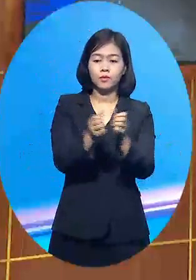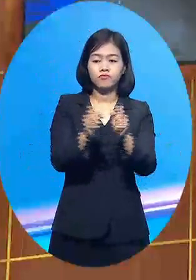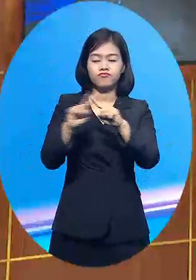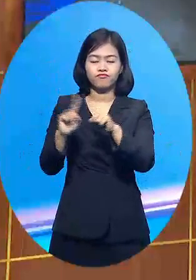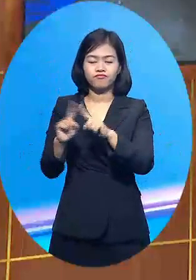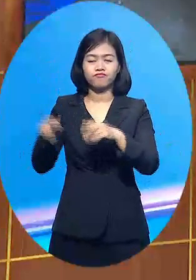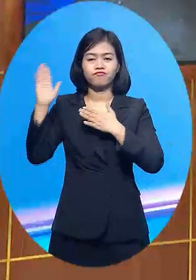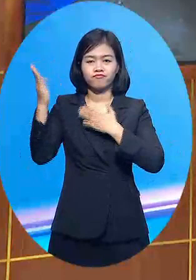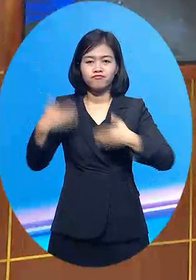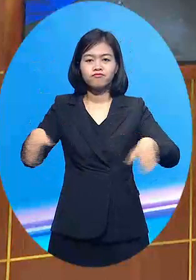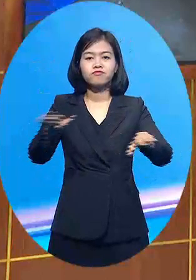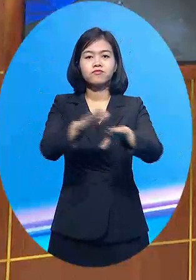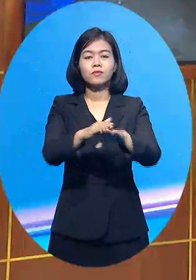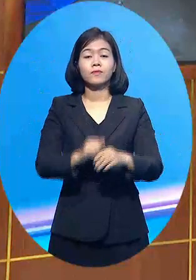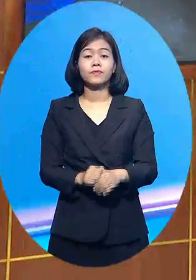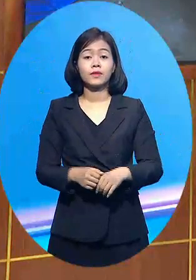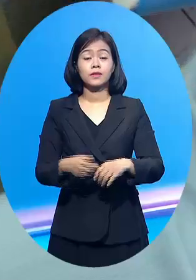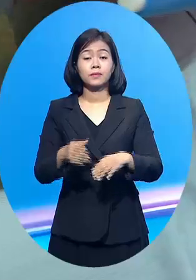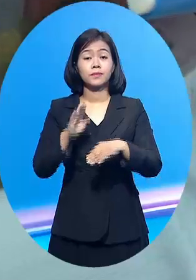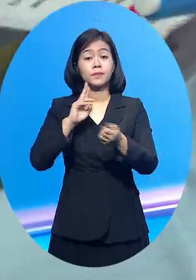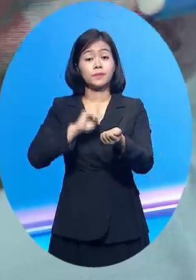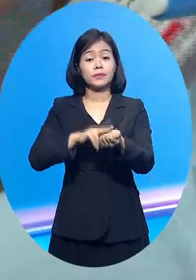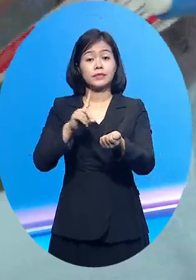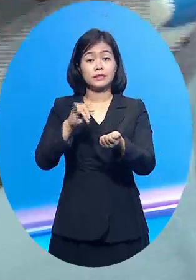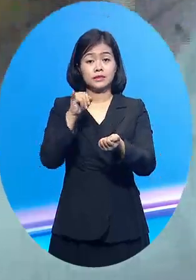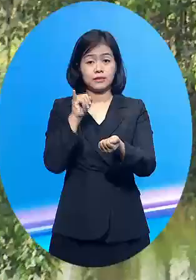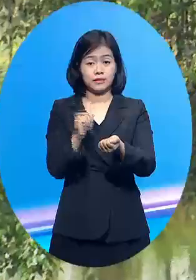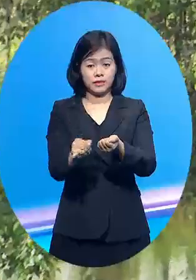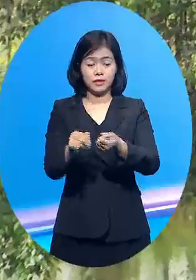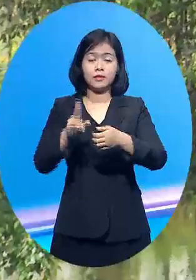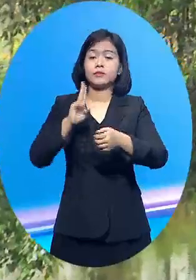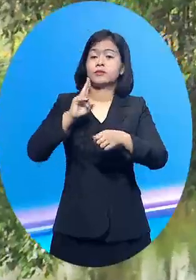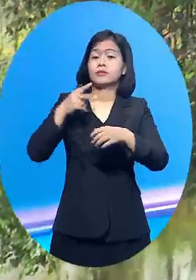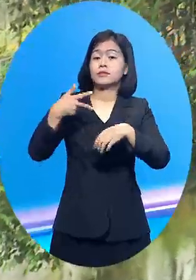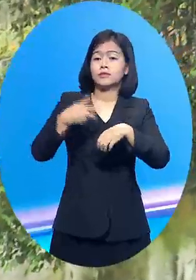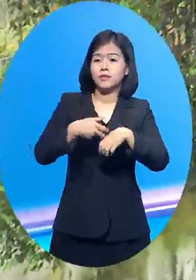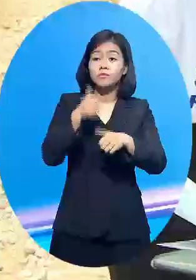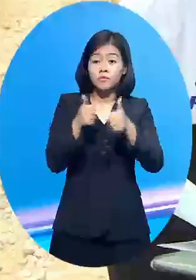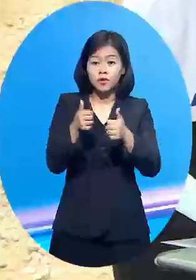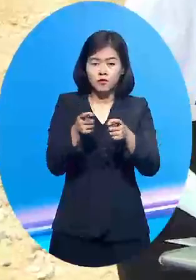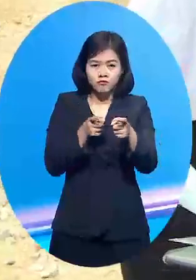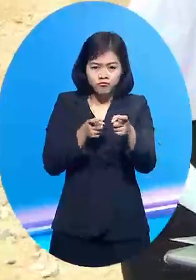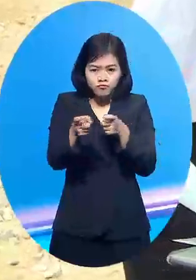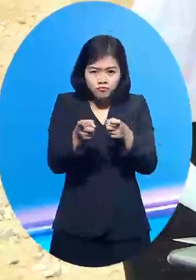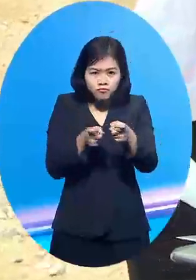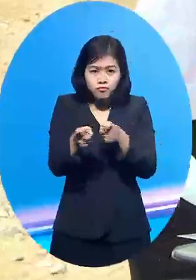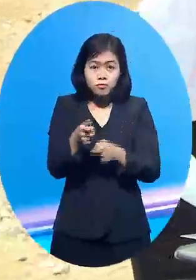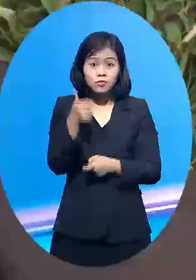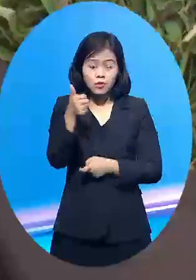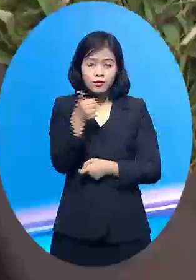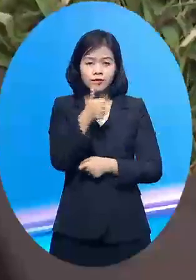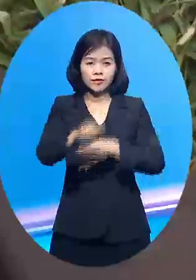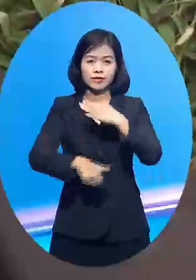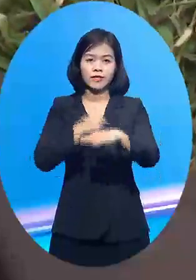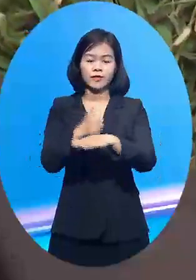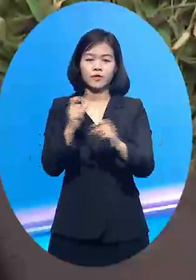là một phần trong cam kết chung một sức khỏe. Nếu chúng ta có thể kiểm soát tốt bệnh dại bằng vaccine, thì con người sẽ được an toàn và đảm bảo sức khỏe hơn.